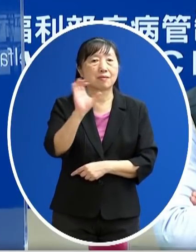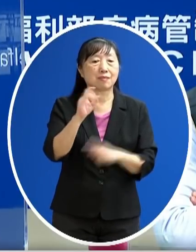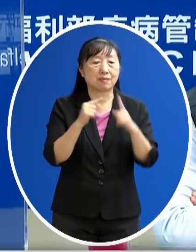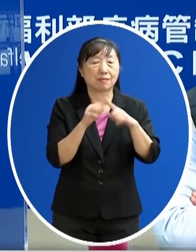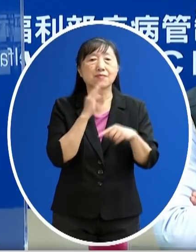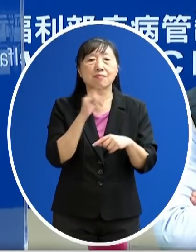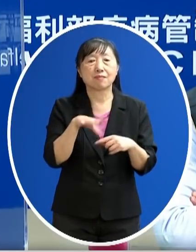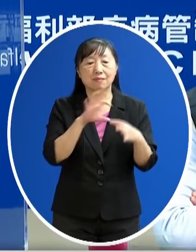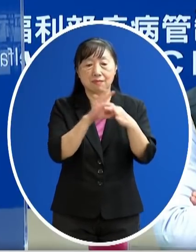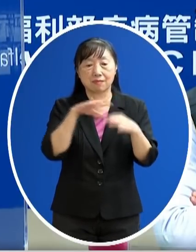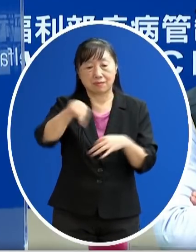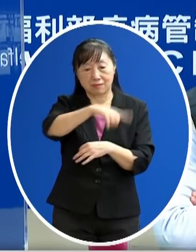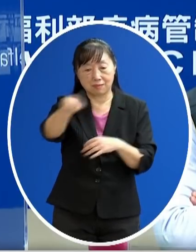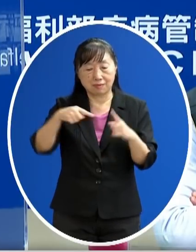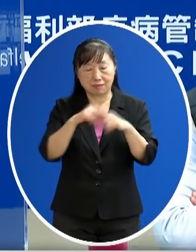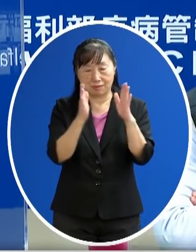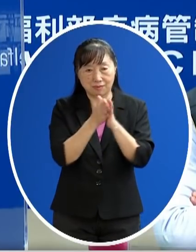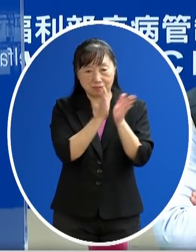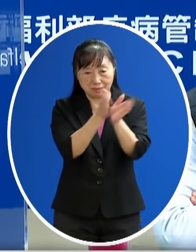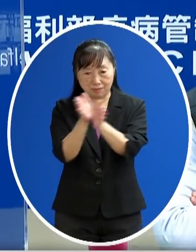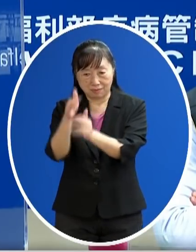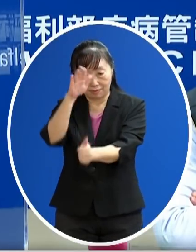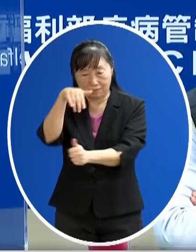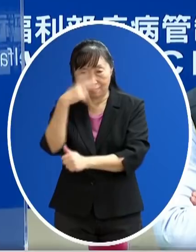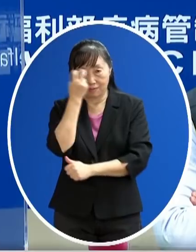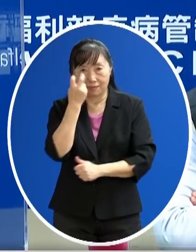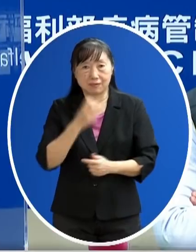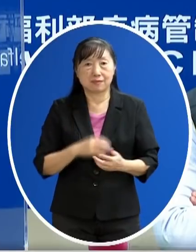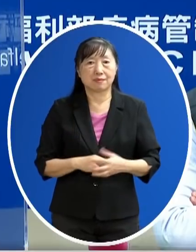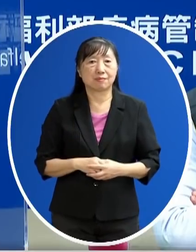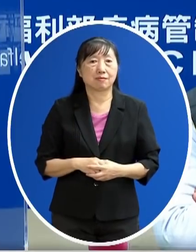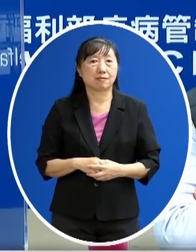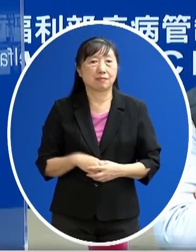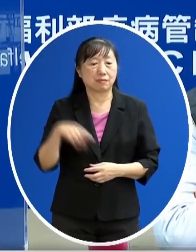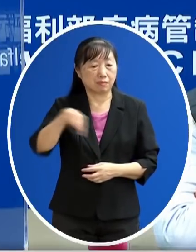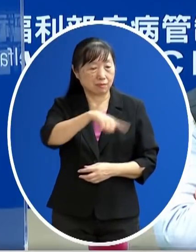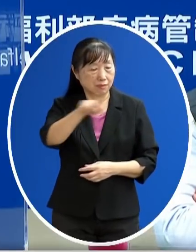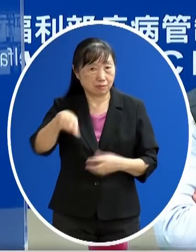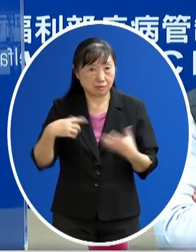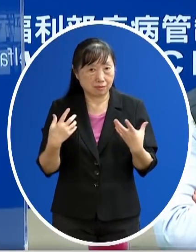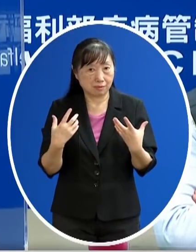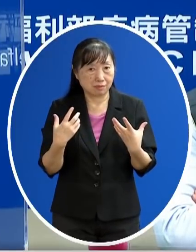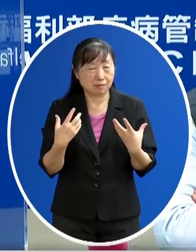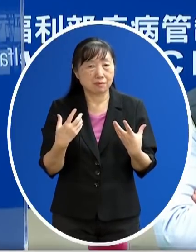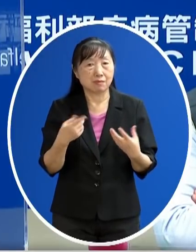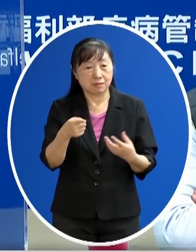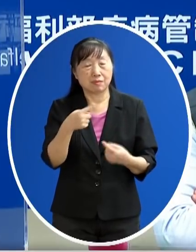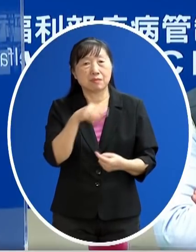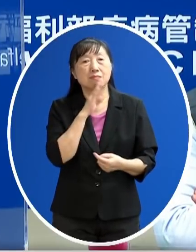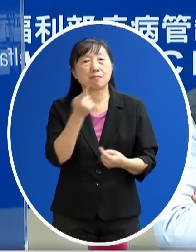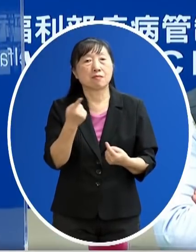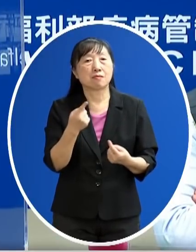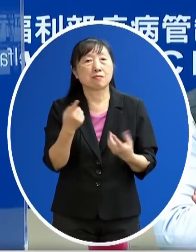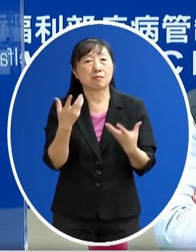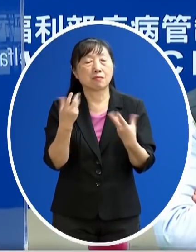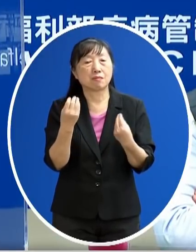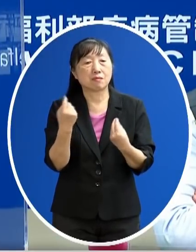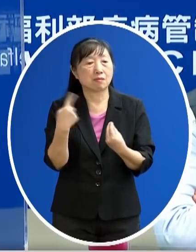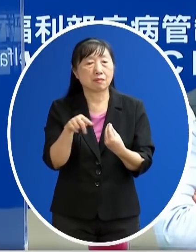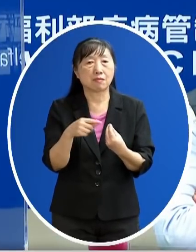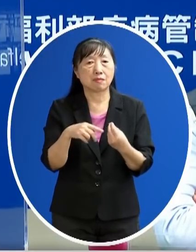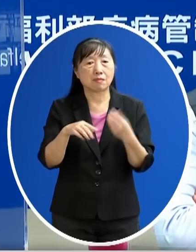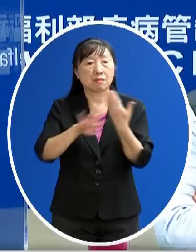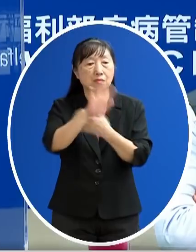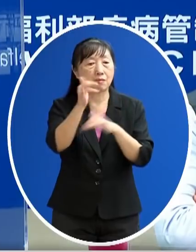关关联的人我们都做过调查。那这些哈就是没有哈职场或家庭以外的社区